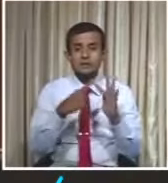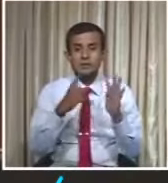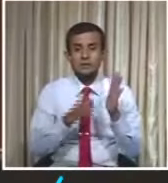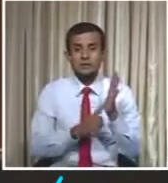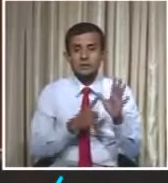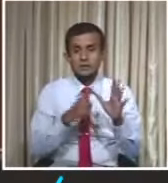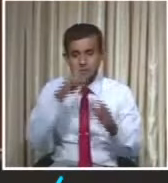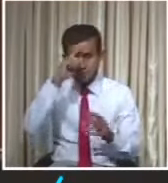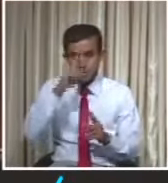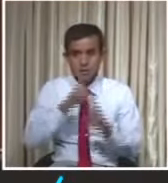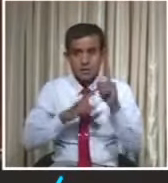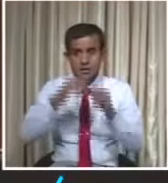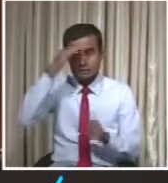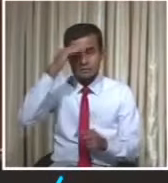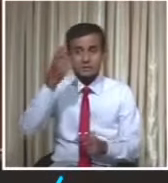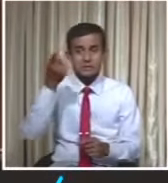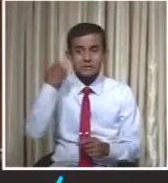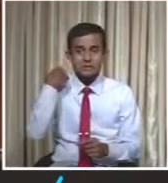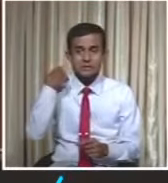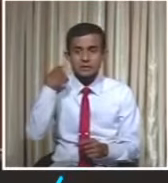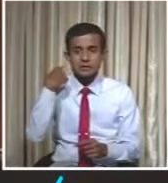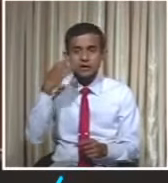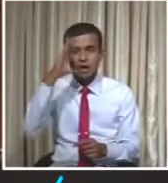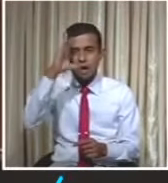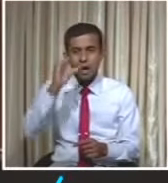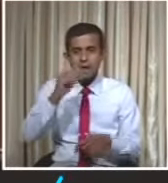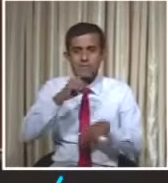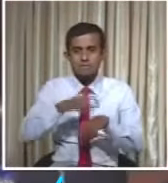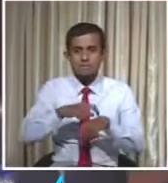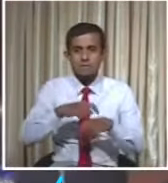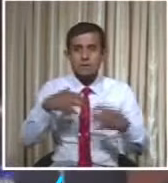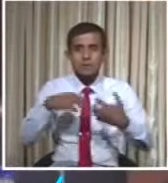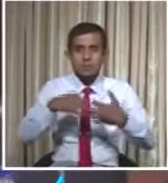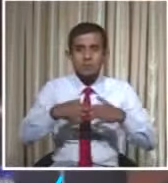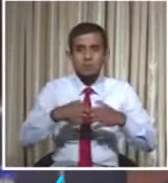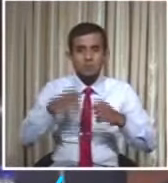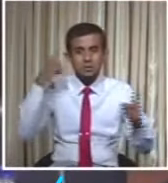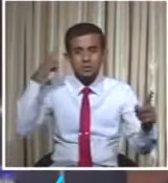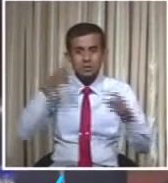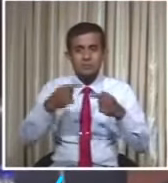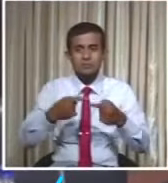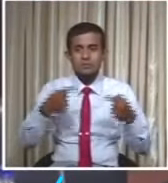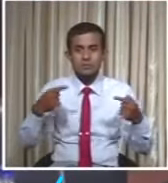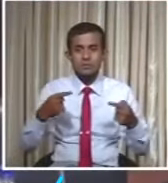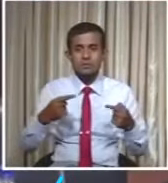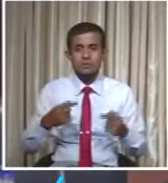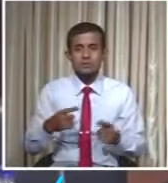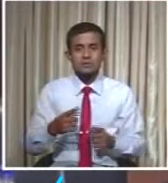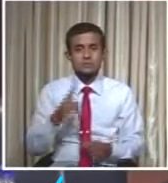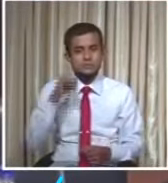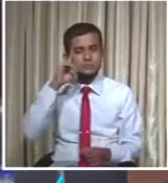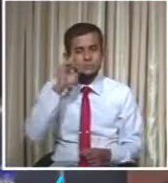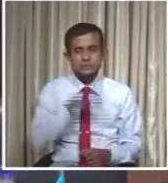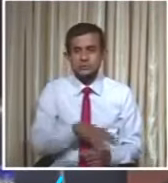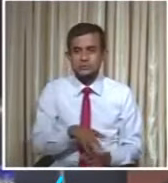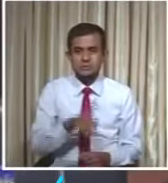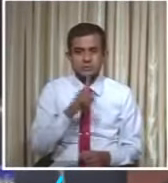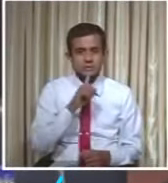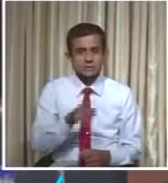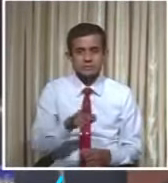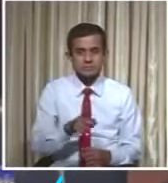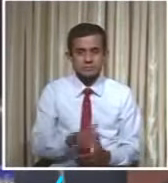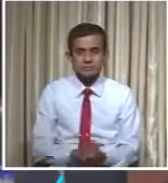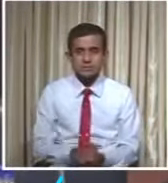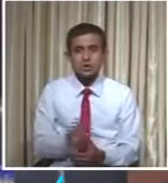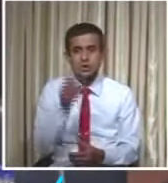ගරු කතානායකතුමනි ඊයේ සාස්වරුවේ ඇතිවෙච්ච සිද්ධීන් ගැන විපක්ෂයේ බලවත් අප්‍රසාදය පළ කරනවා